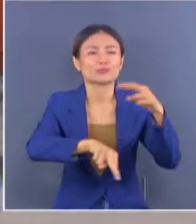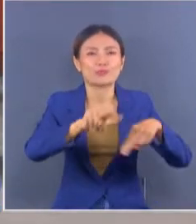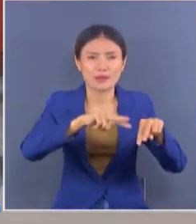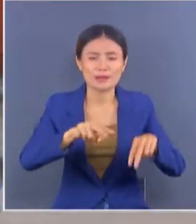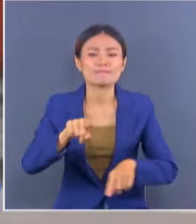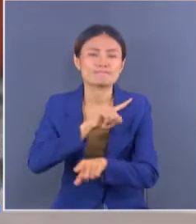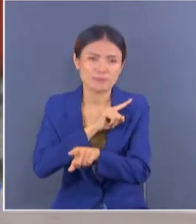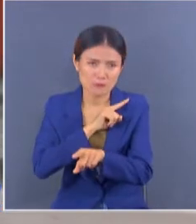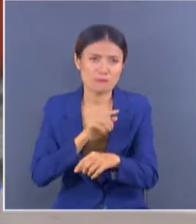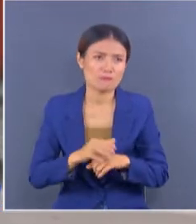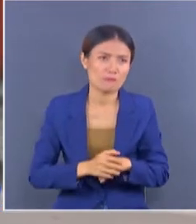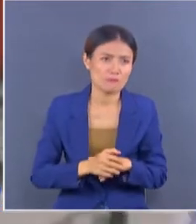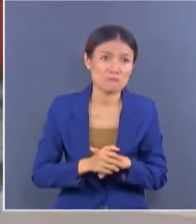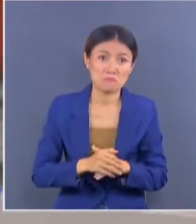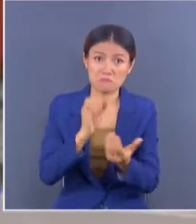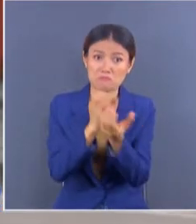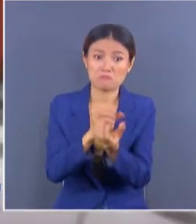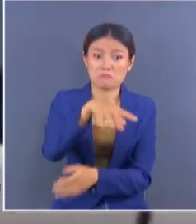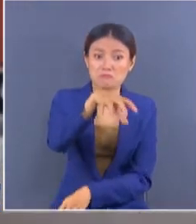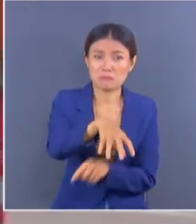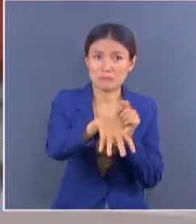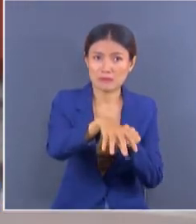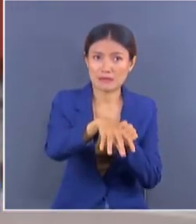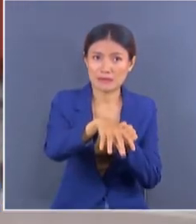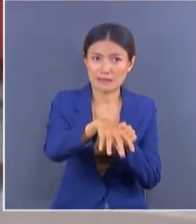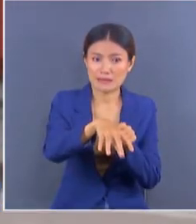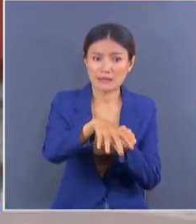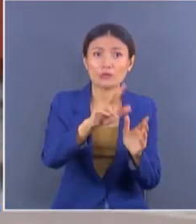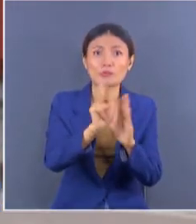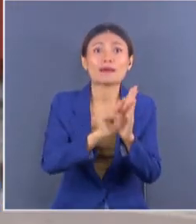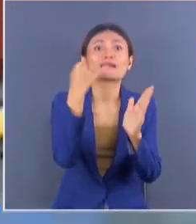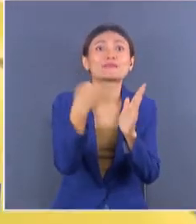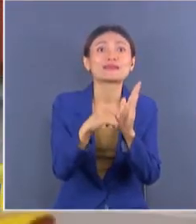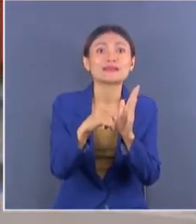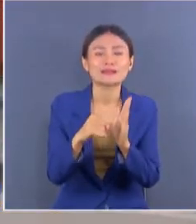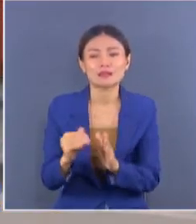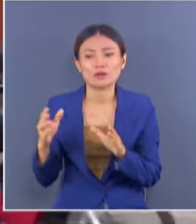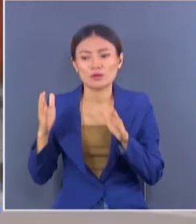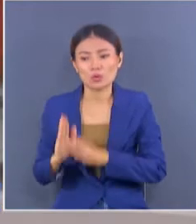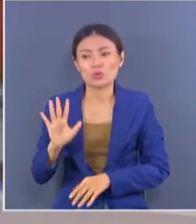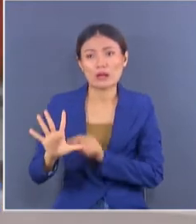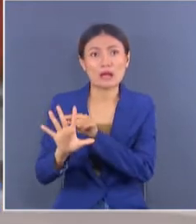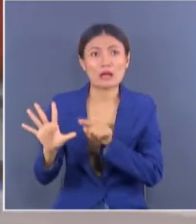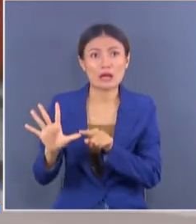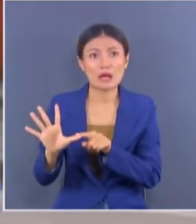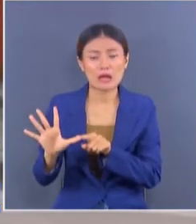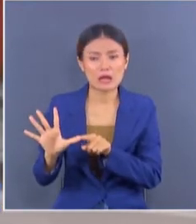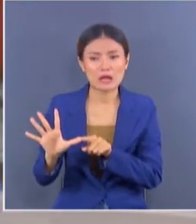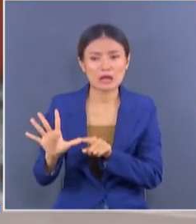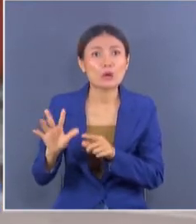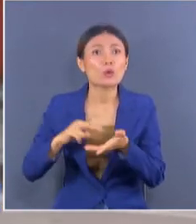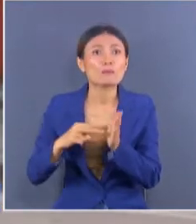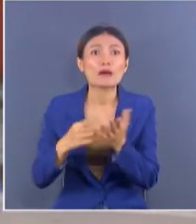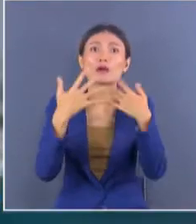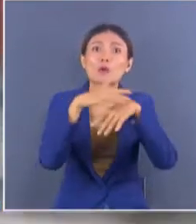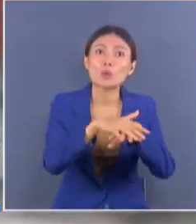ายและผู้ที่มาร้องก็จัดอยู่ในกลุ่มนักเล่นพนันเหมือนกันที่ออกมาเปิดตัวซึ่งกลุ่มนี้ก็จะต้องถูกดำเนินคดีด้วยเหมือนกันในฐ